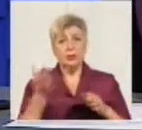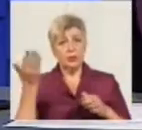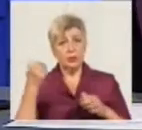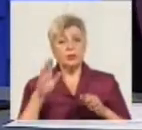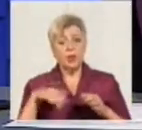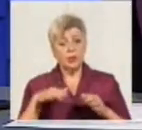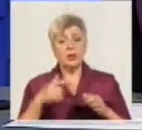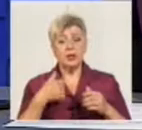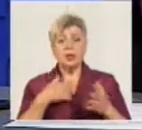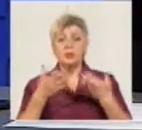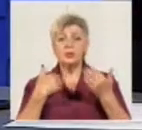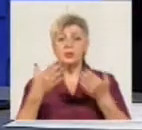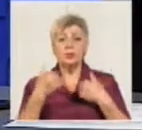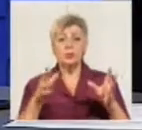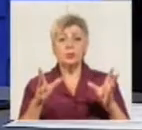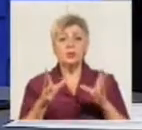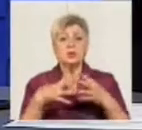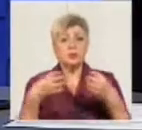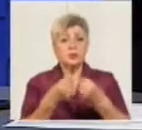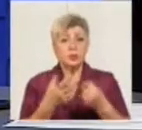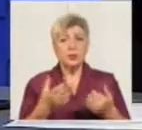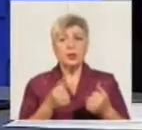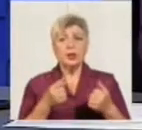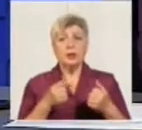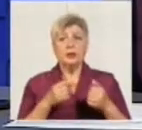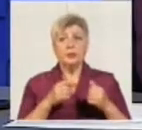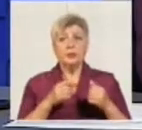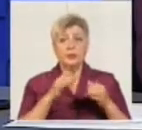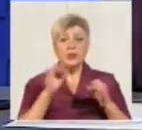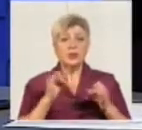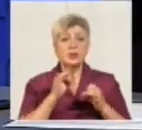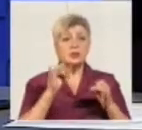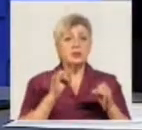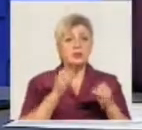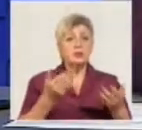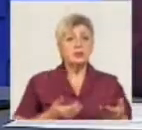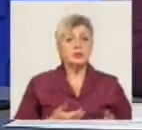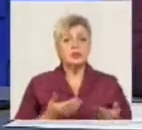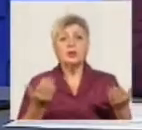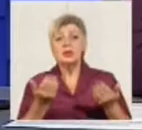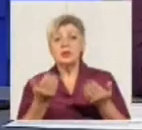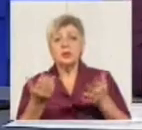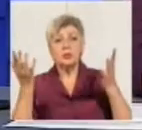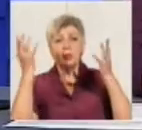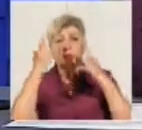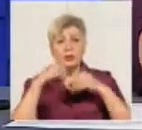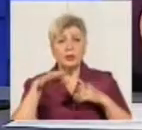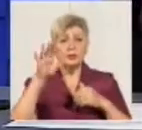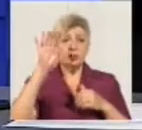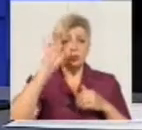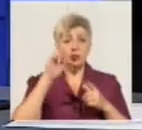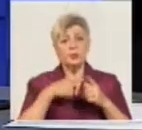спілкуюся з рідними. Я з'ясовую основні такі моменти цікаві з життя. Чим захоплювався хлопець або